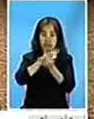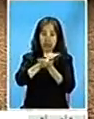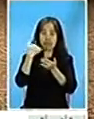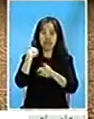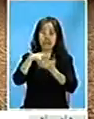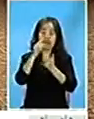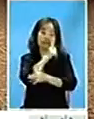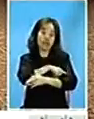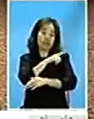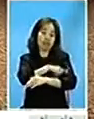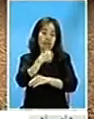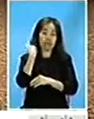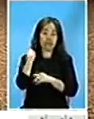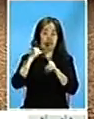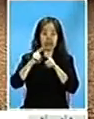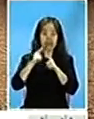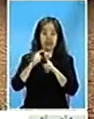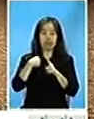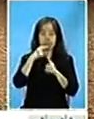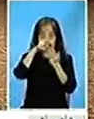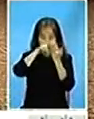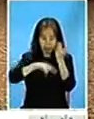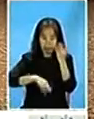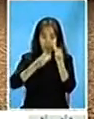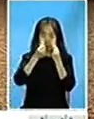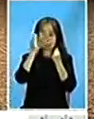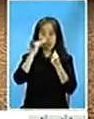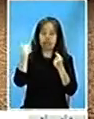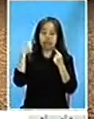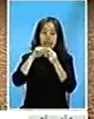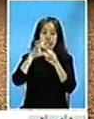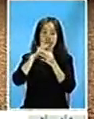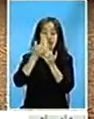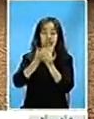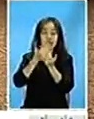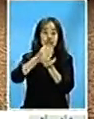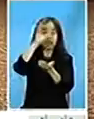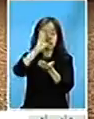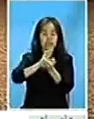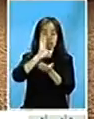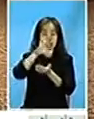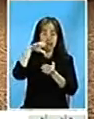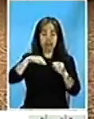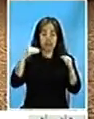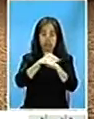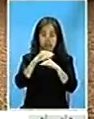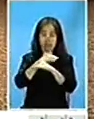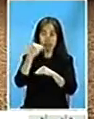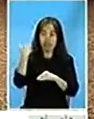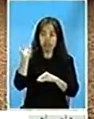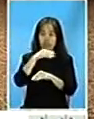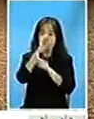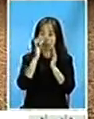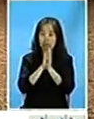นะคะเพื่อนสมาชิกดิฉันคงไม่มีเวลาไล่ทั้งหมดนะคะเฉพาะงบของกรมทางหลวงนะคะอยู่ในงบกลางนะคะ